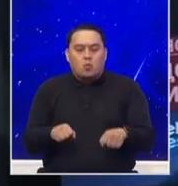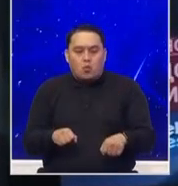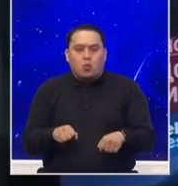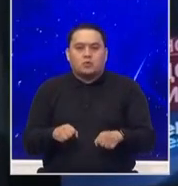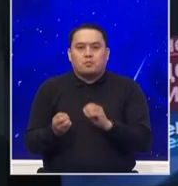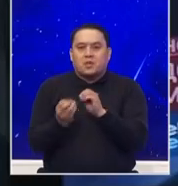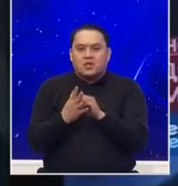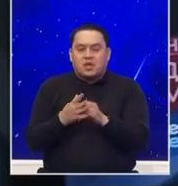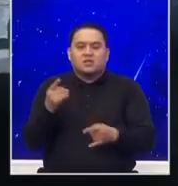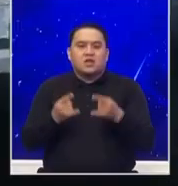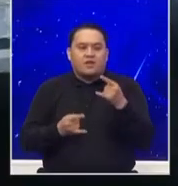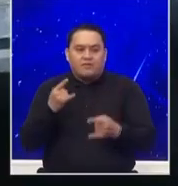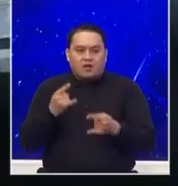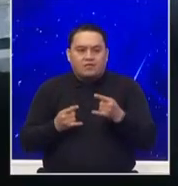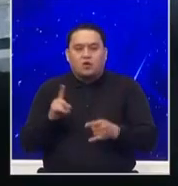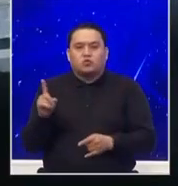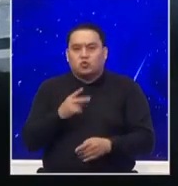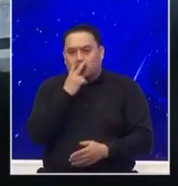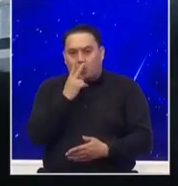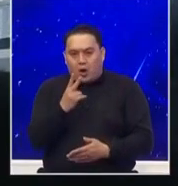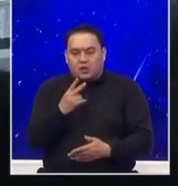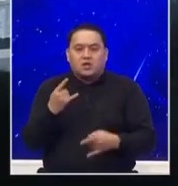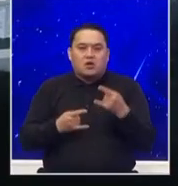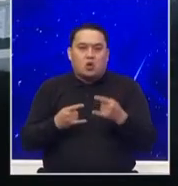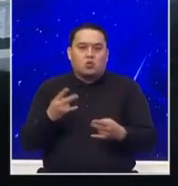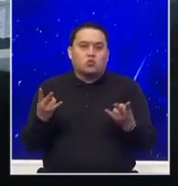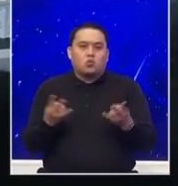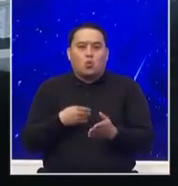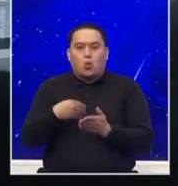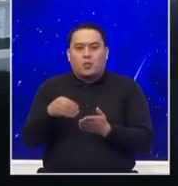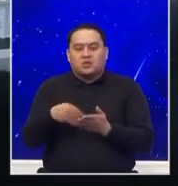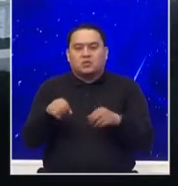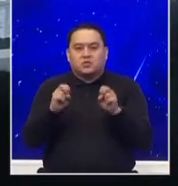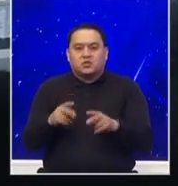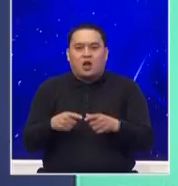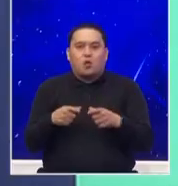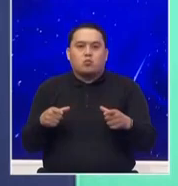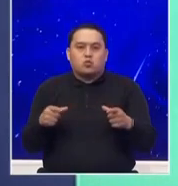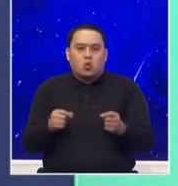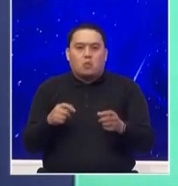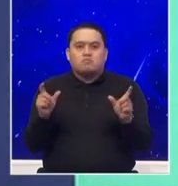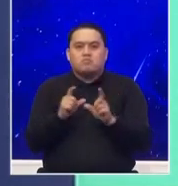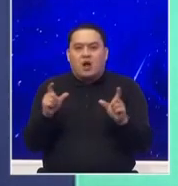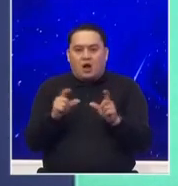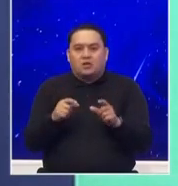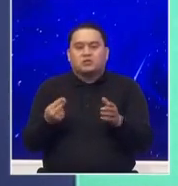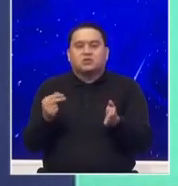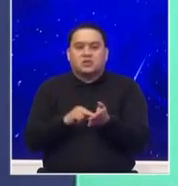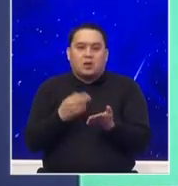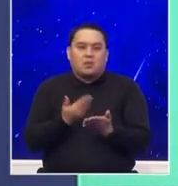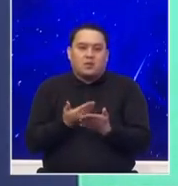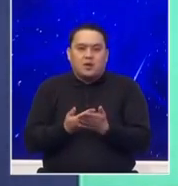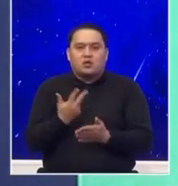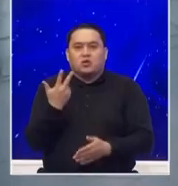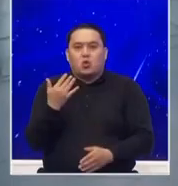доступны 15 телеканалов. Однако, чтобы смотреть их, телезрителям придется купить специальный приемник. В магазинах техники его цена варьируется